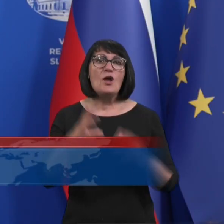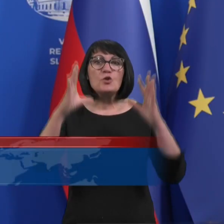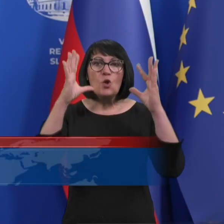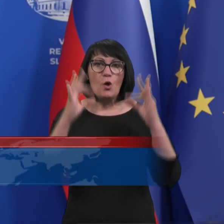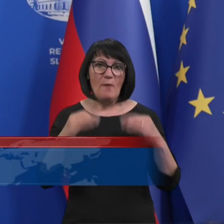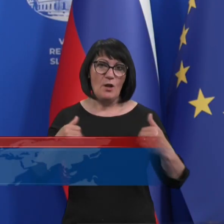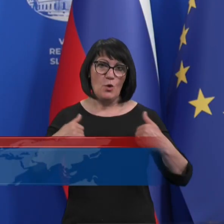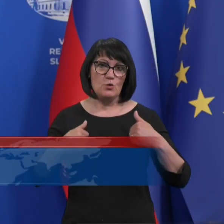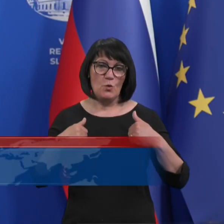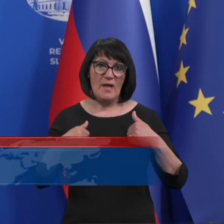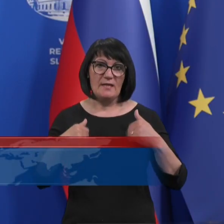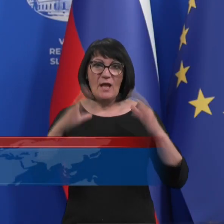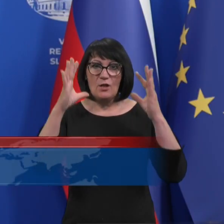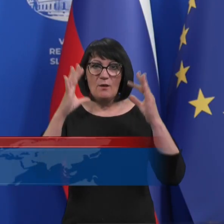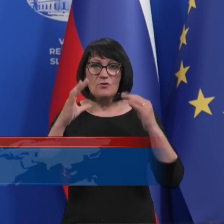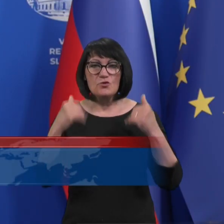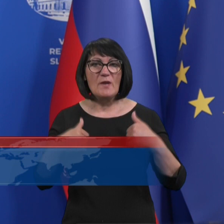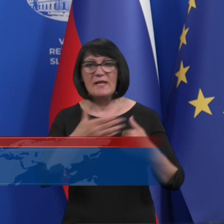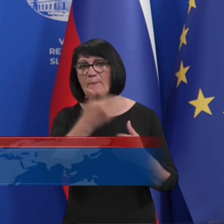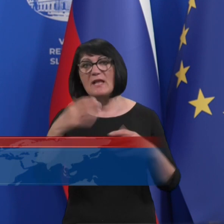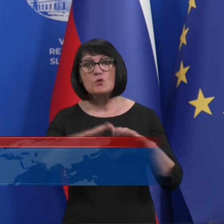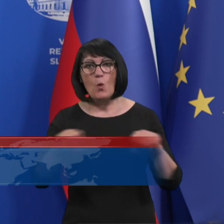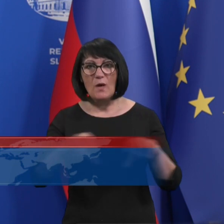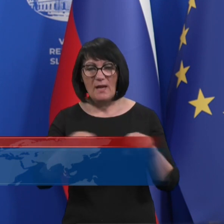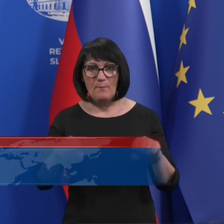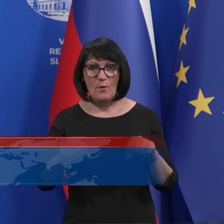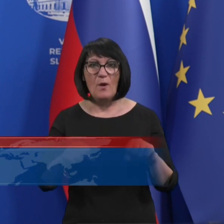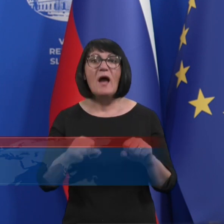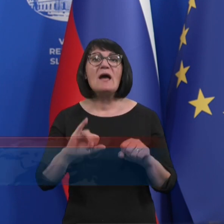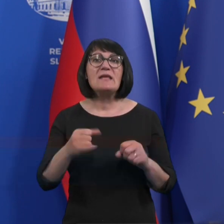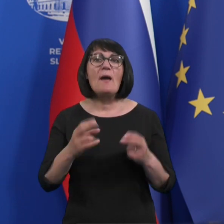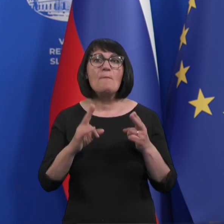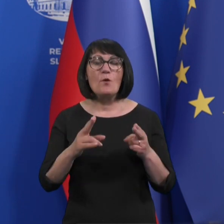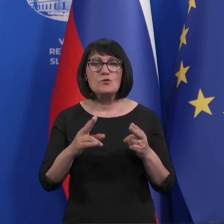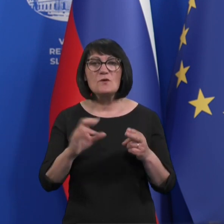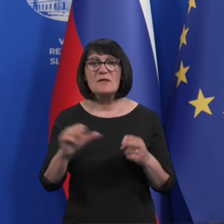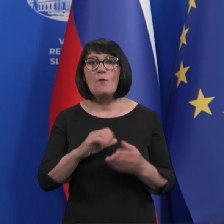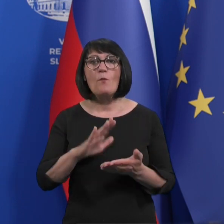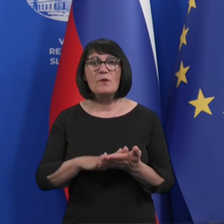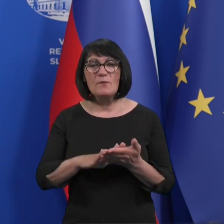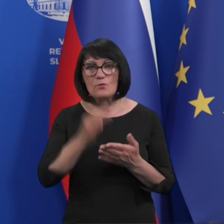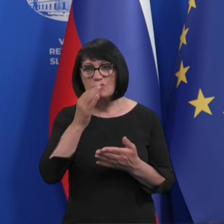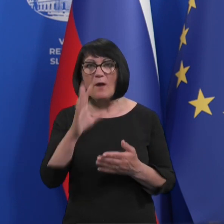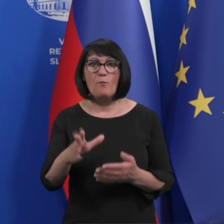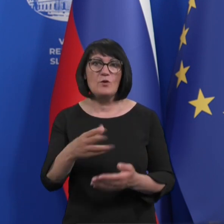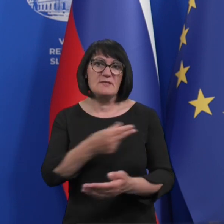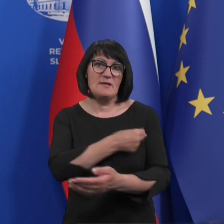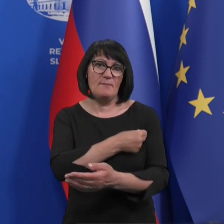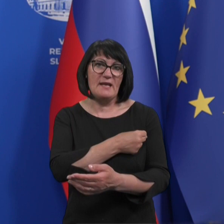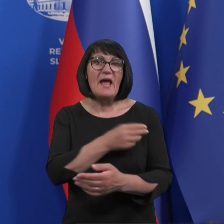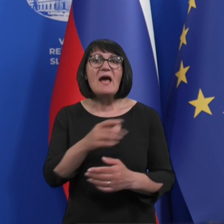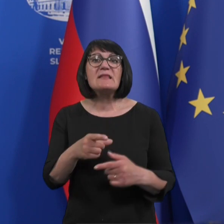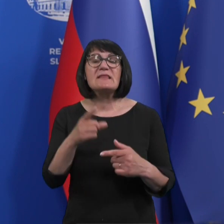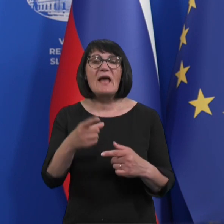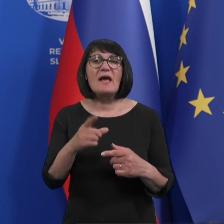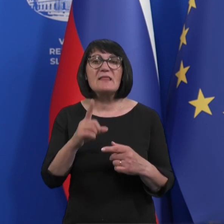Normalno življenje, življenje brez ukrepov je možno samo v primeru, če bo cepljen